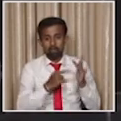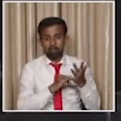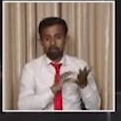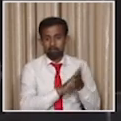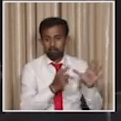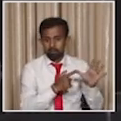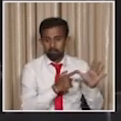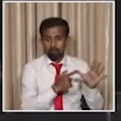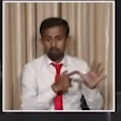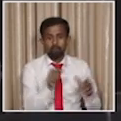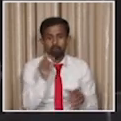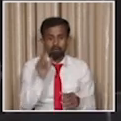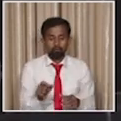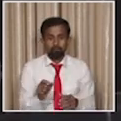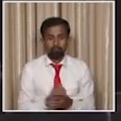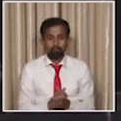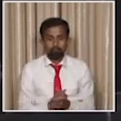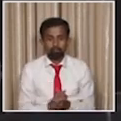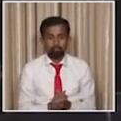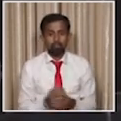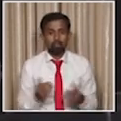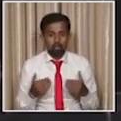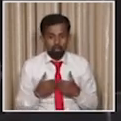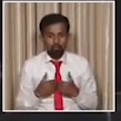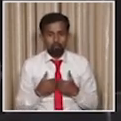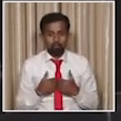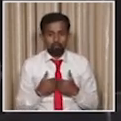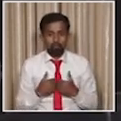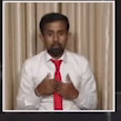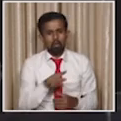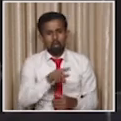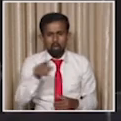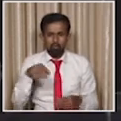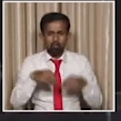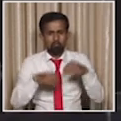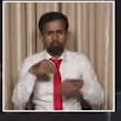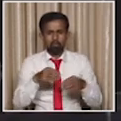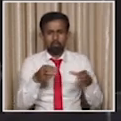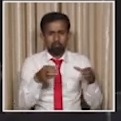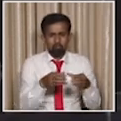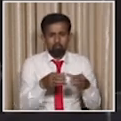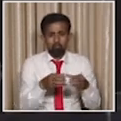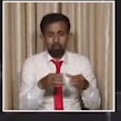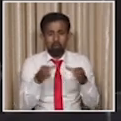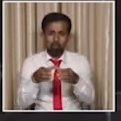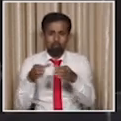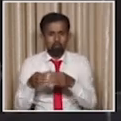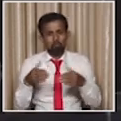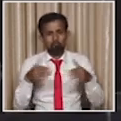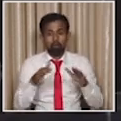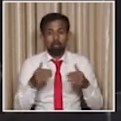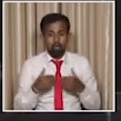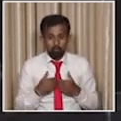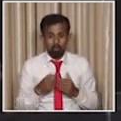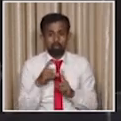සේනාරත්න මෛතුමා වගේ කට්ටිය හරි මේ මේ අපි ඒ කවුරු මොන දේශපාලන කඳවුරේ හිටියත් අපි